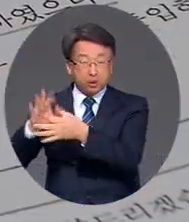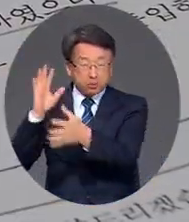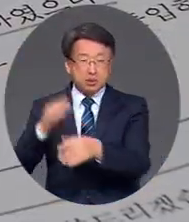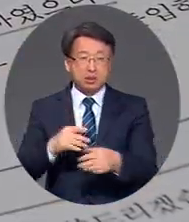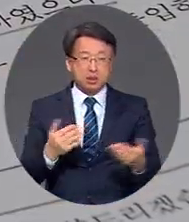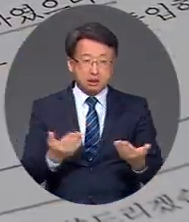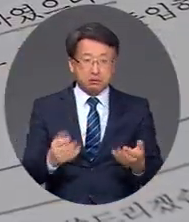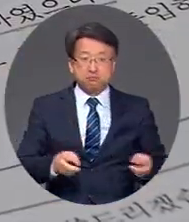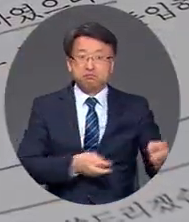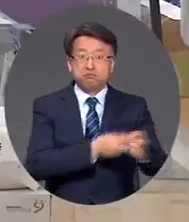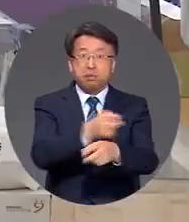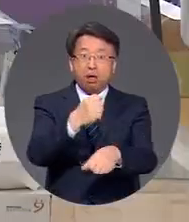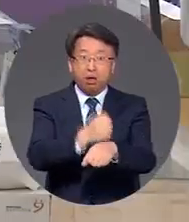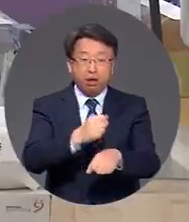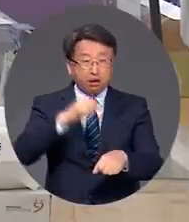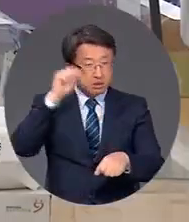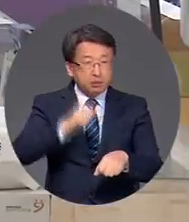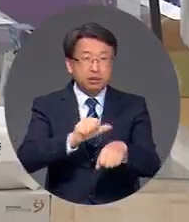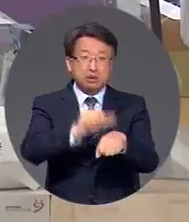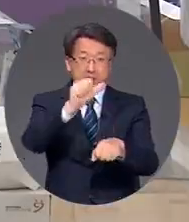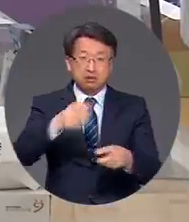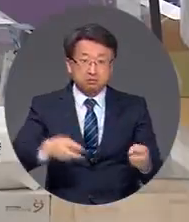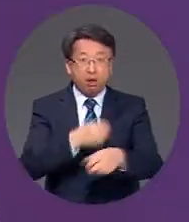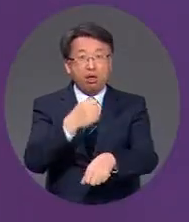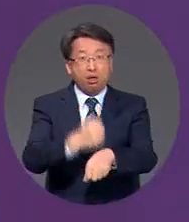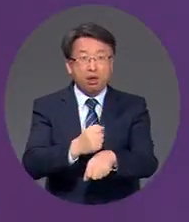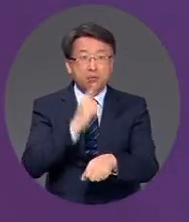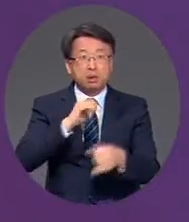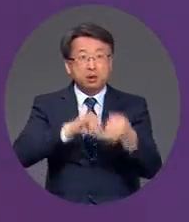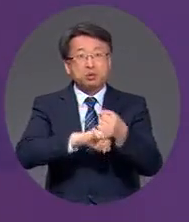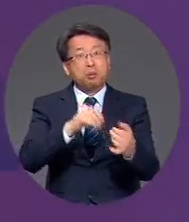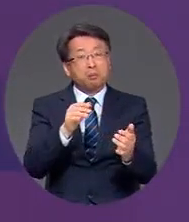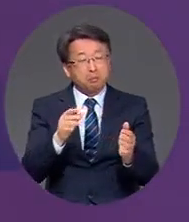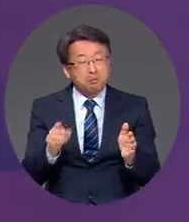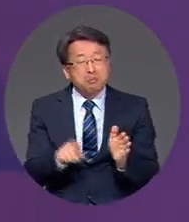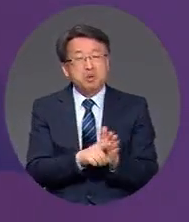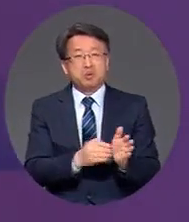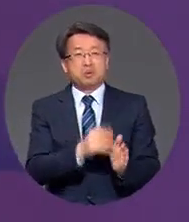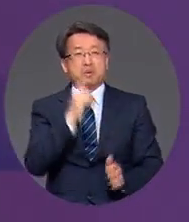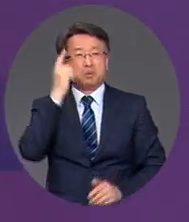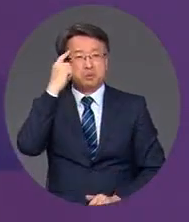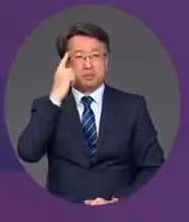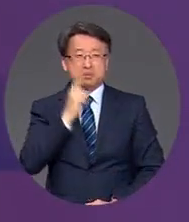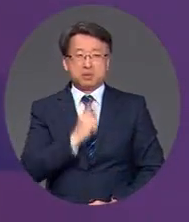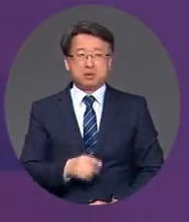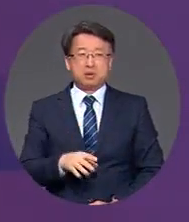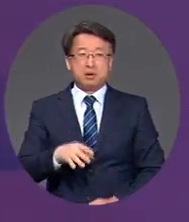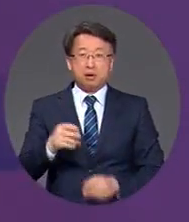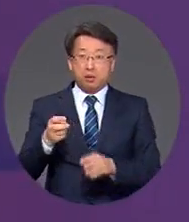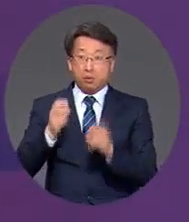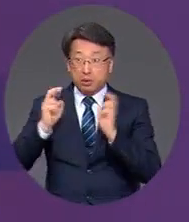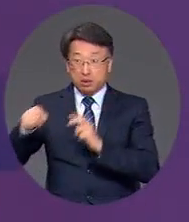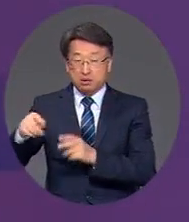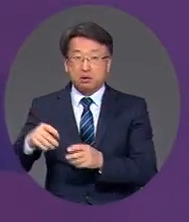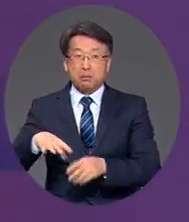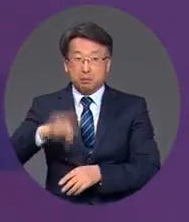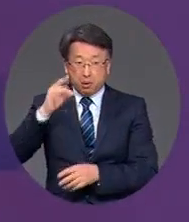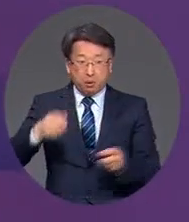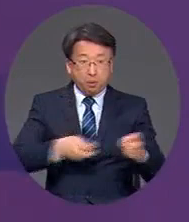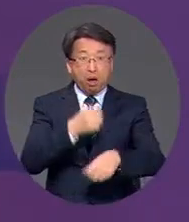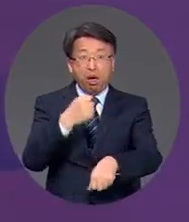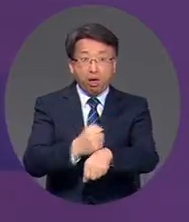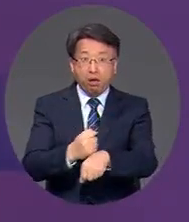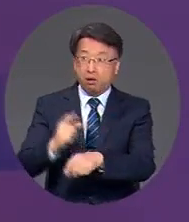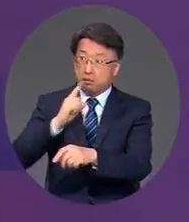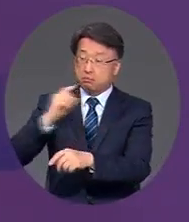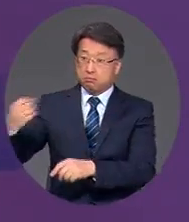차는 운행한다는 버스 업체의 약속을 믿었고 버스 측에서 지금 첫 차를 운행한다고 되어 있었습니다.